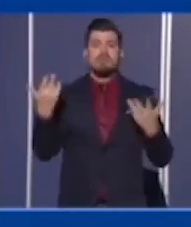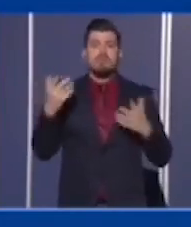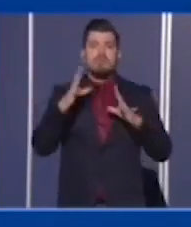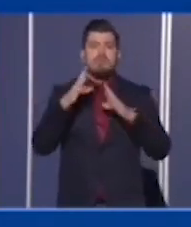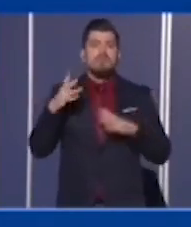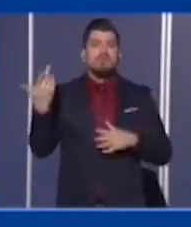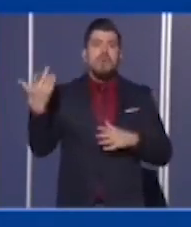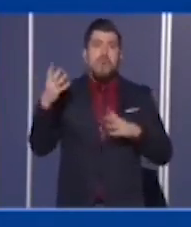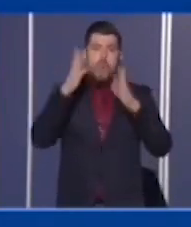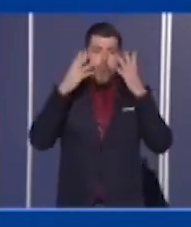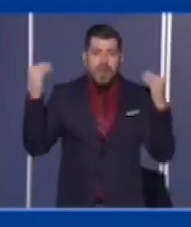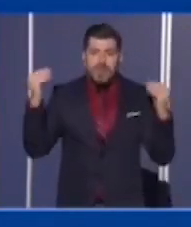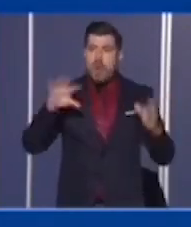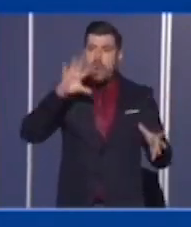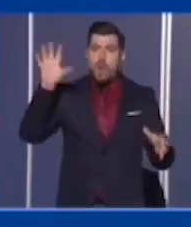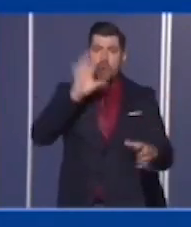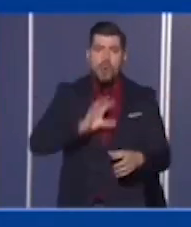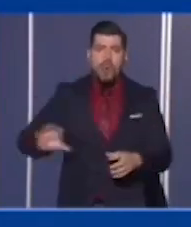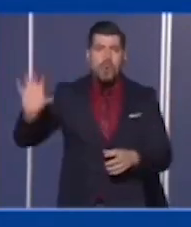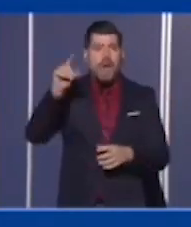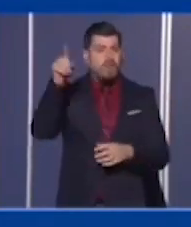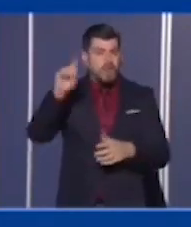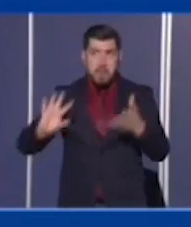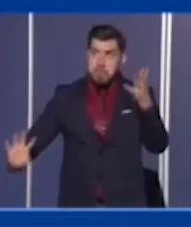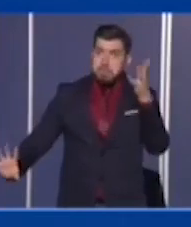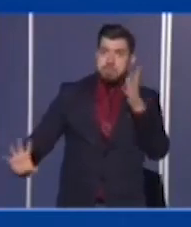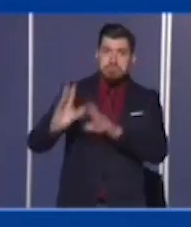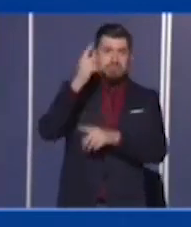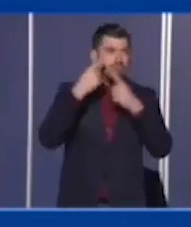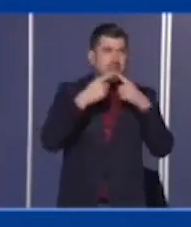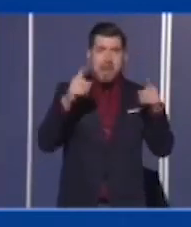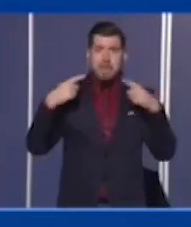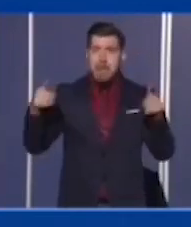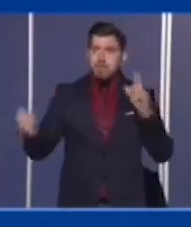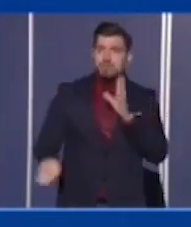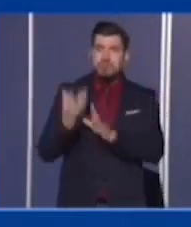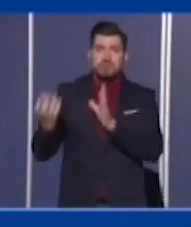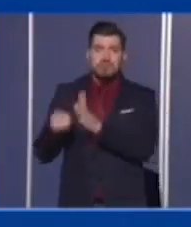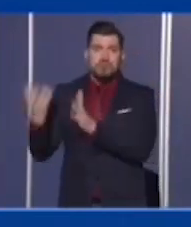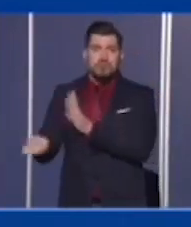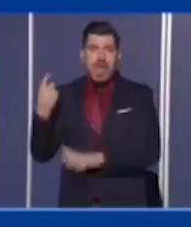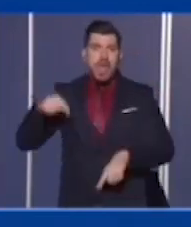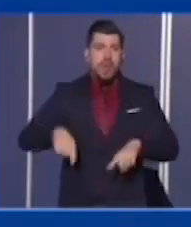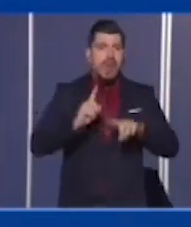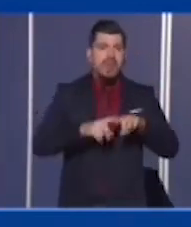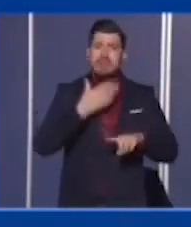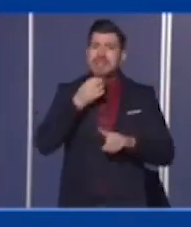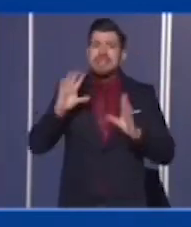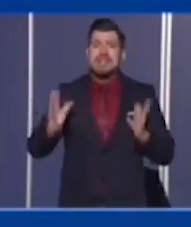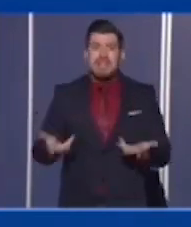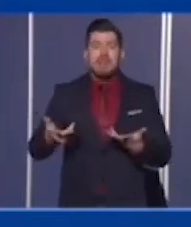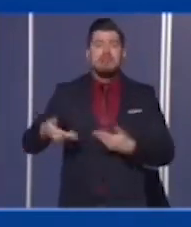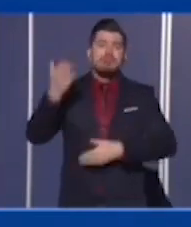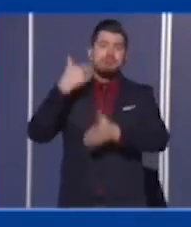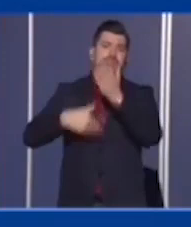Ολλανδία είναι σε μια συνεχή επανάσταση καινοτομίας με μεθοδικότητα και σύστημα. Ενώ εμείς η πραγματικότητα είναι ότι απέχουμε